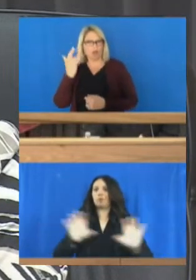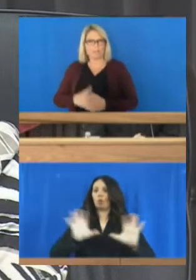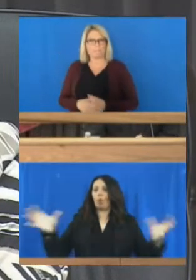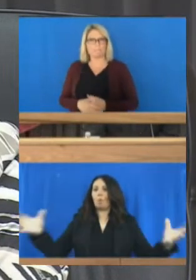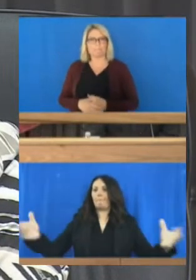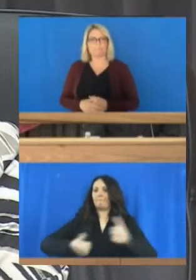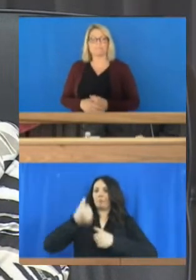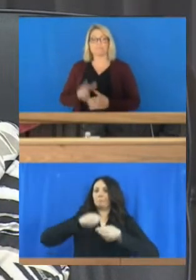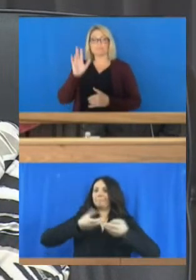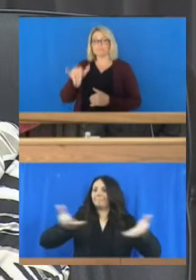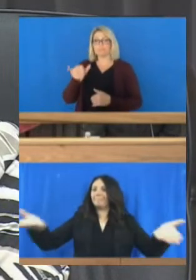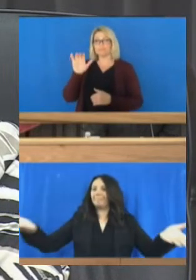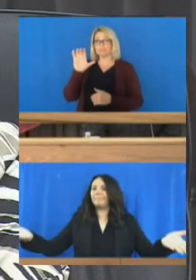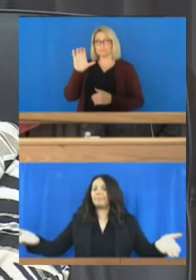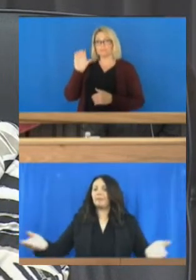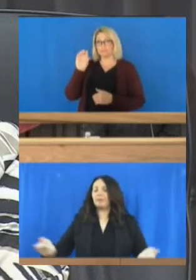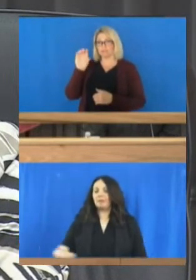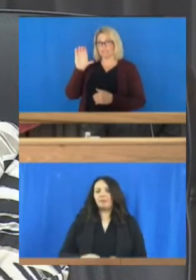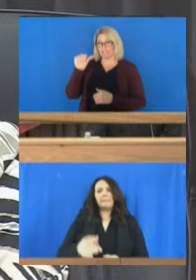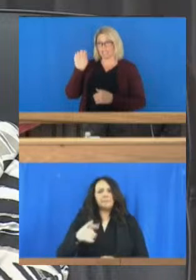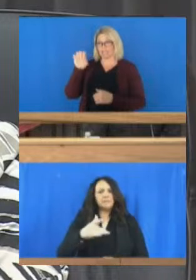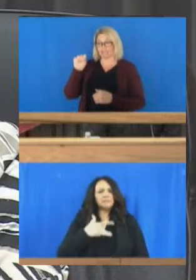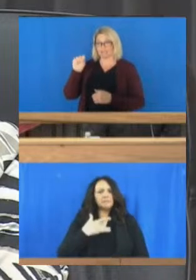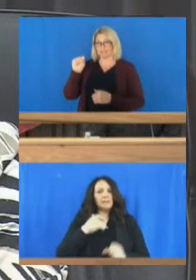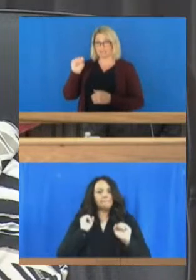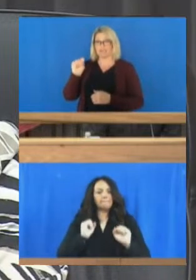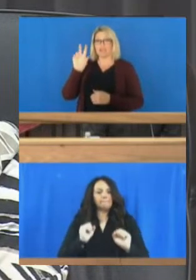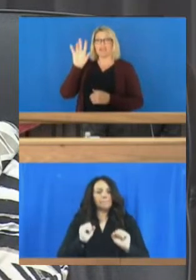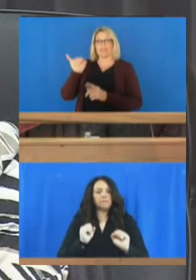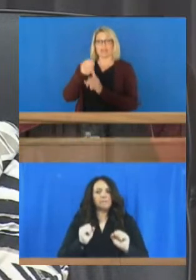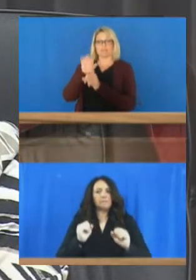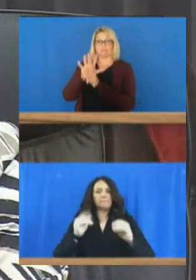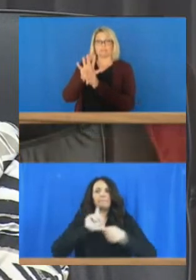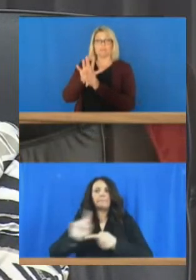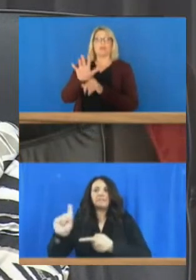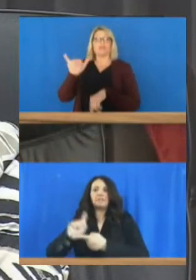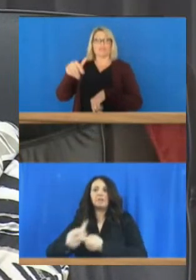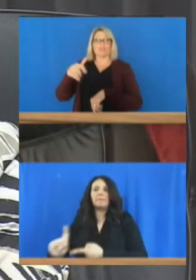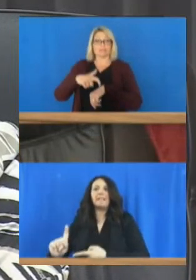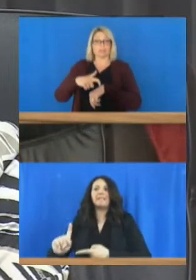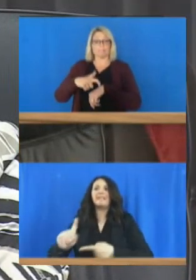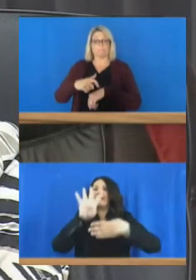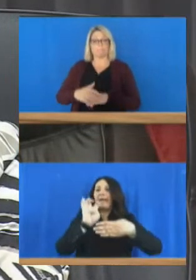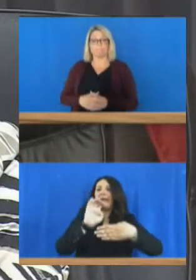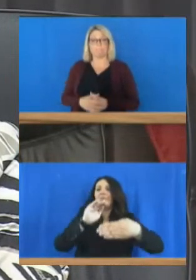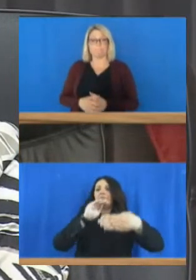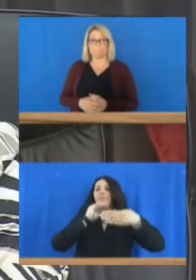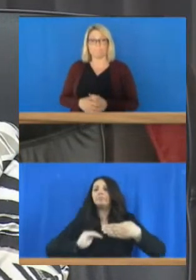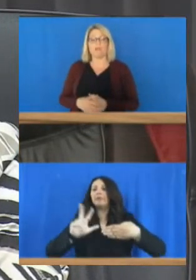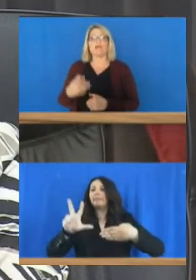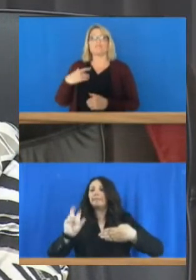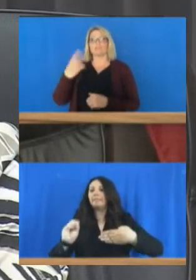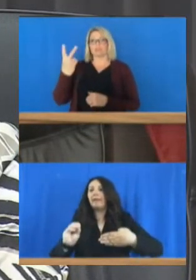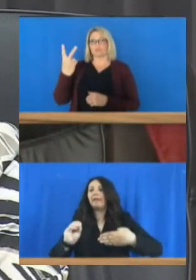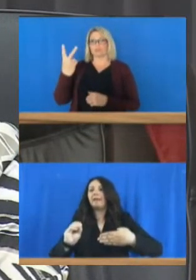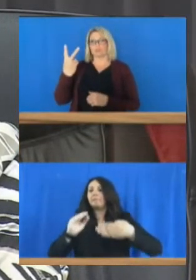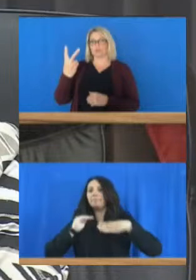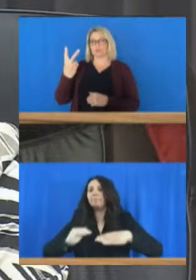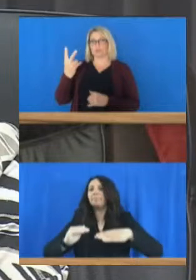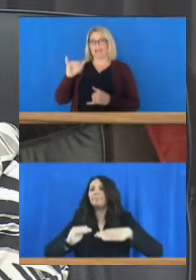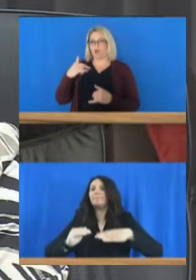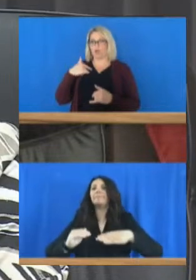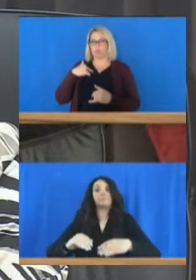ce moment-ci parce qu'on trouve pas le cas index au niveau de quel est l'endroit